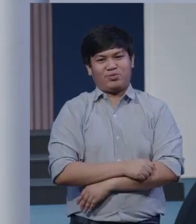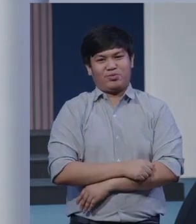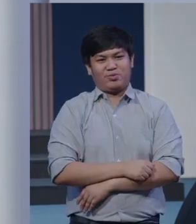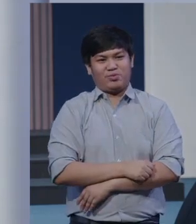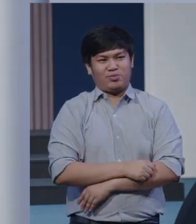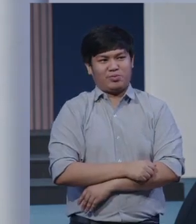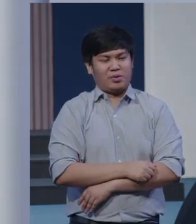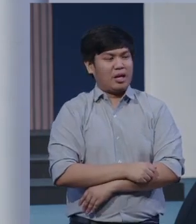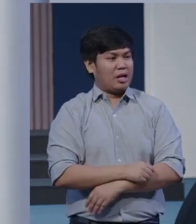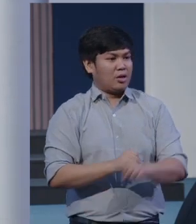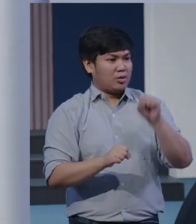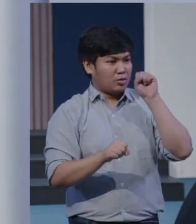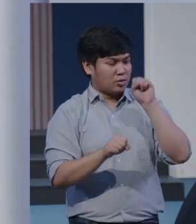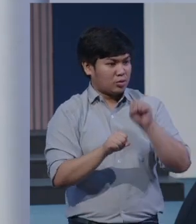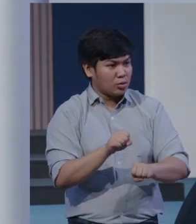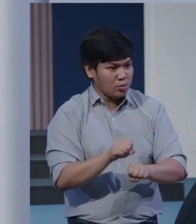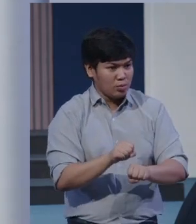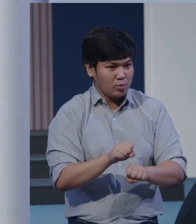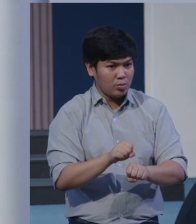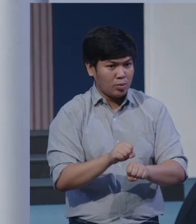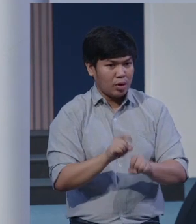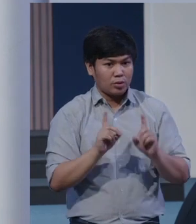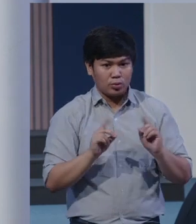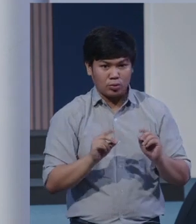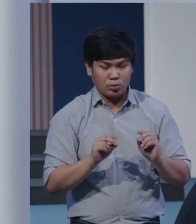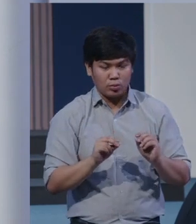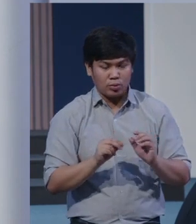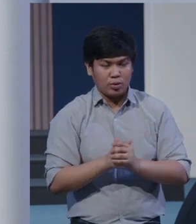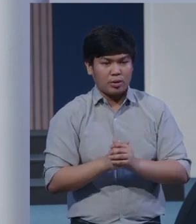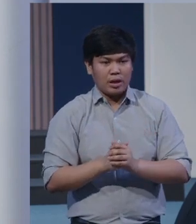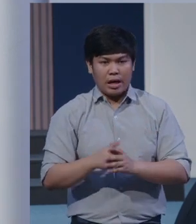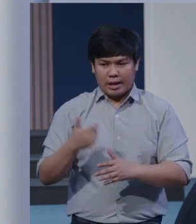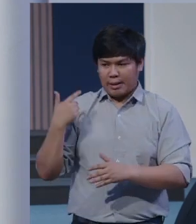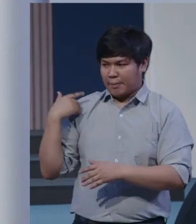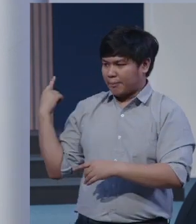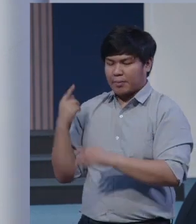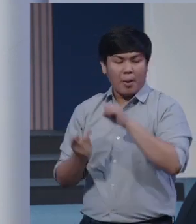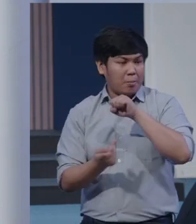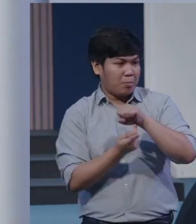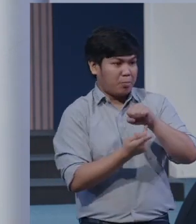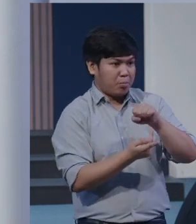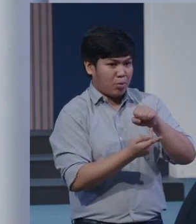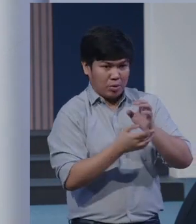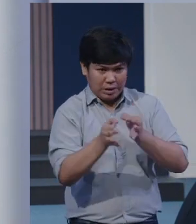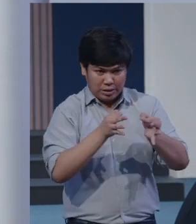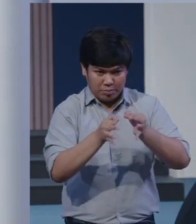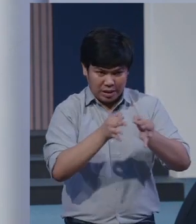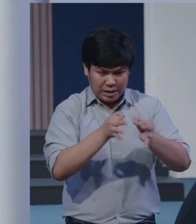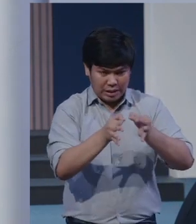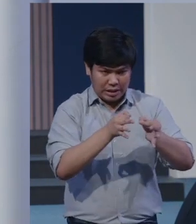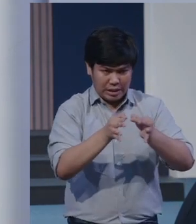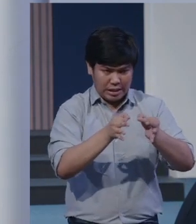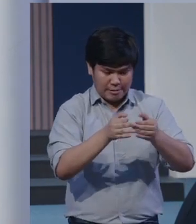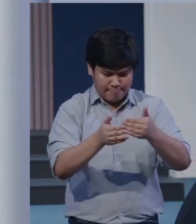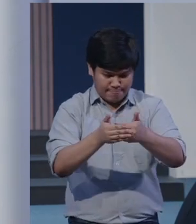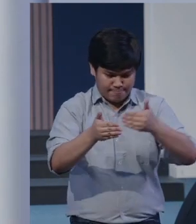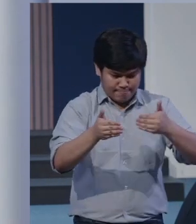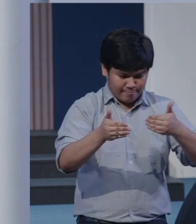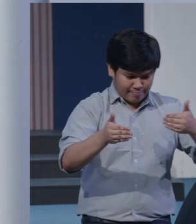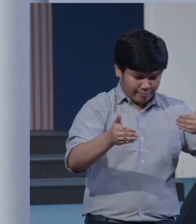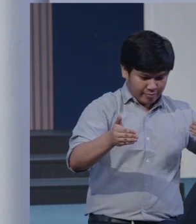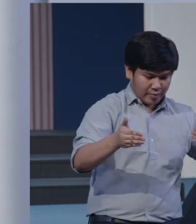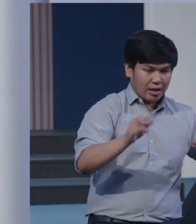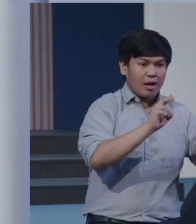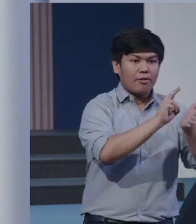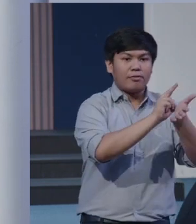kaya therefore ang sabi doon sa verse 25 pero meron pang pinanggagalingan yung therefore sabi sa